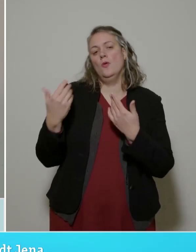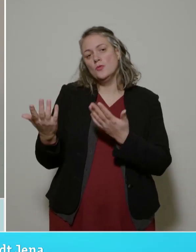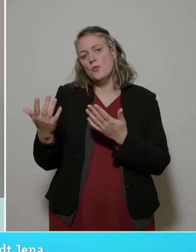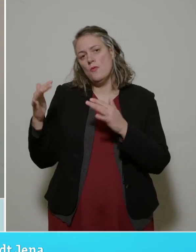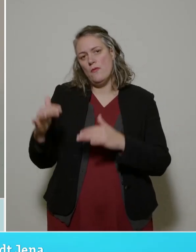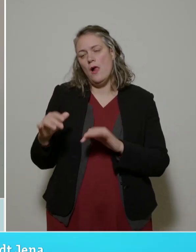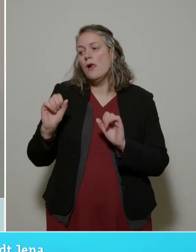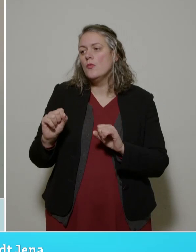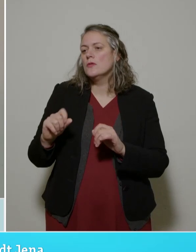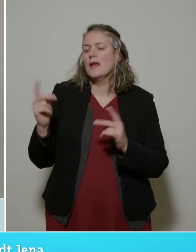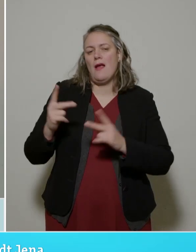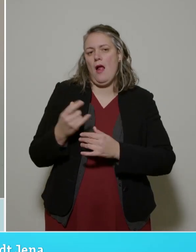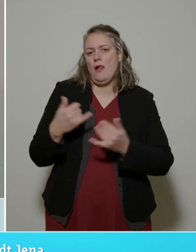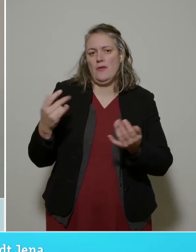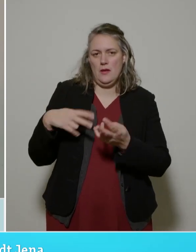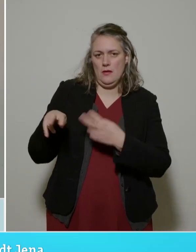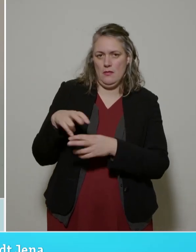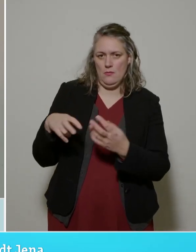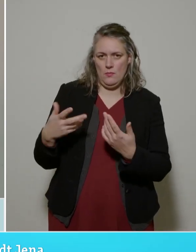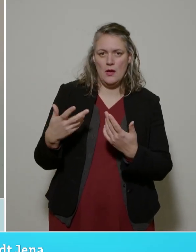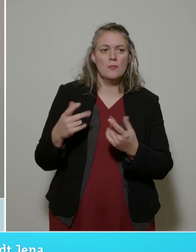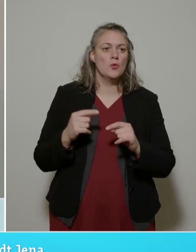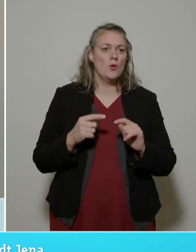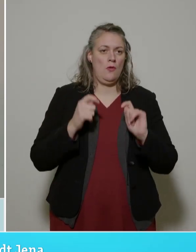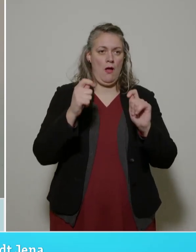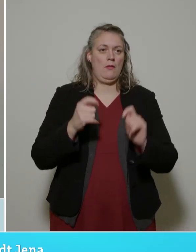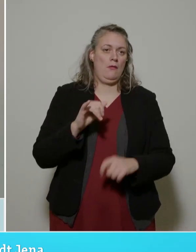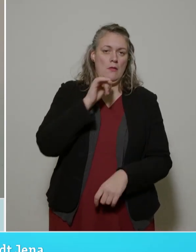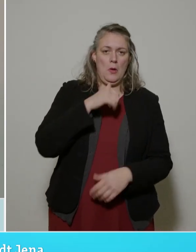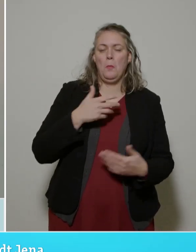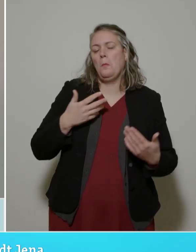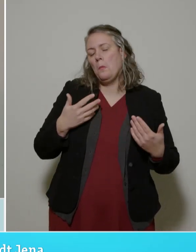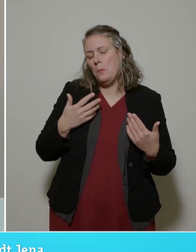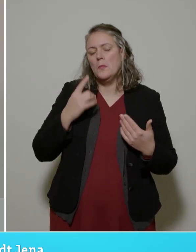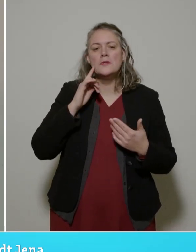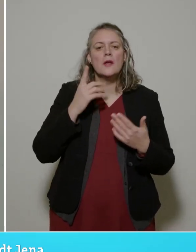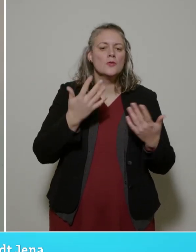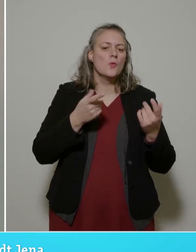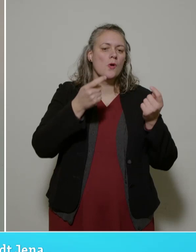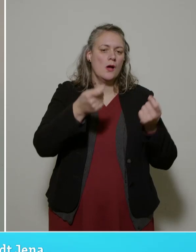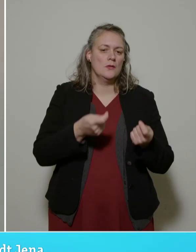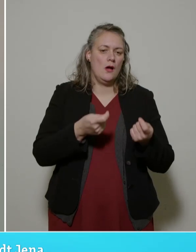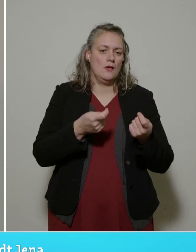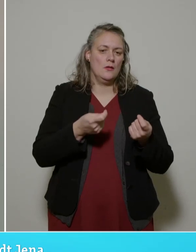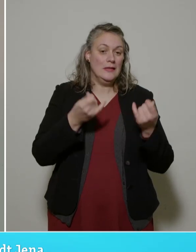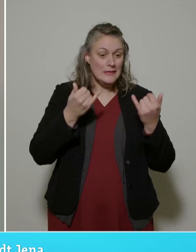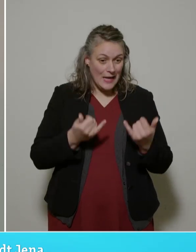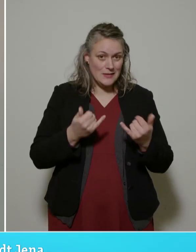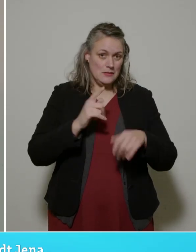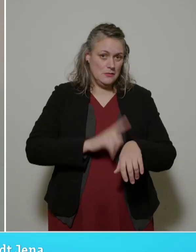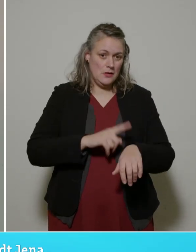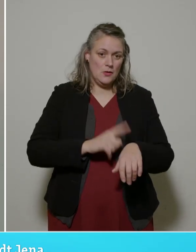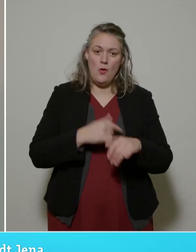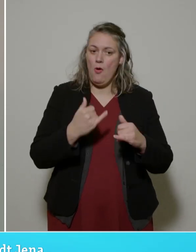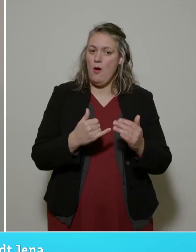Sache selber dazu verhält, einen solchen Antrag zu stellen. Und deswegen denke ich, sollte man diesen Antrag jetzt,